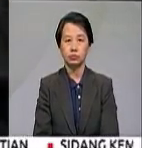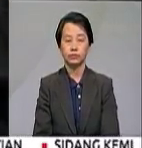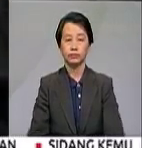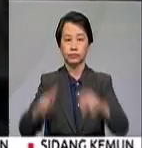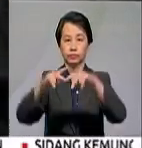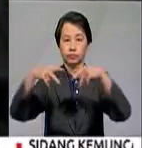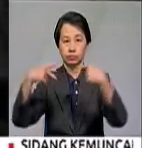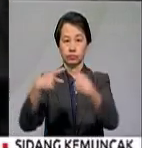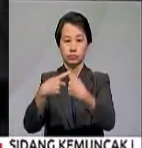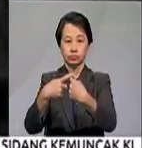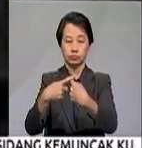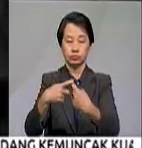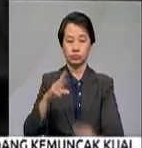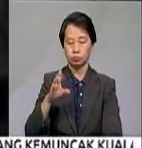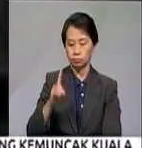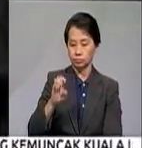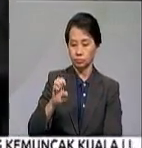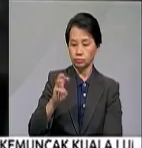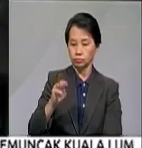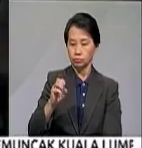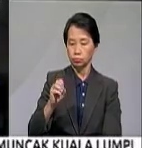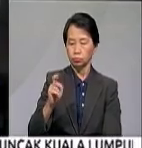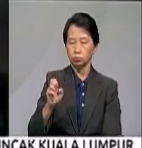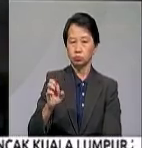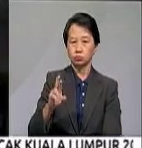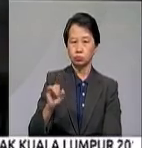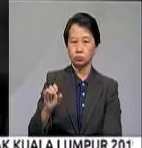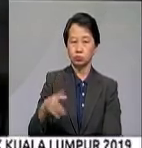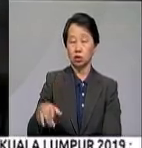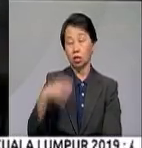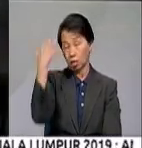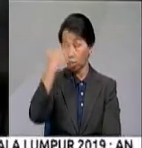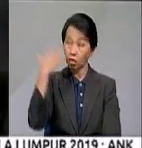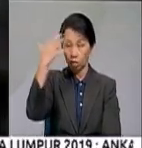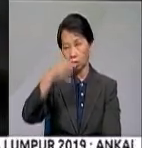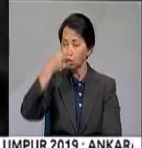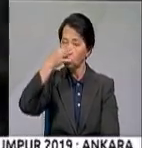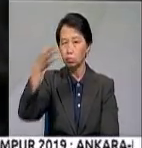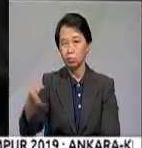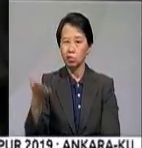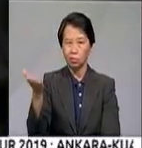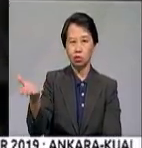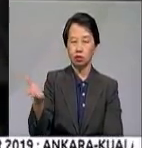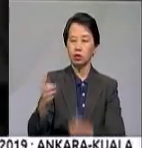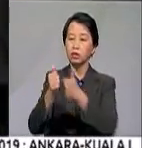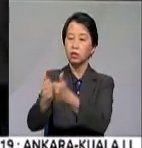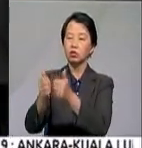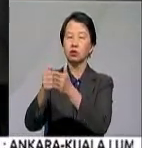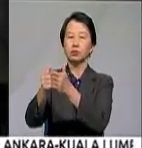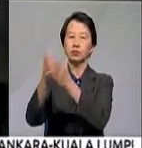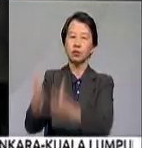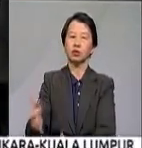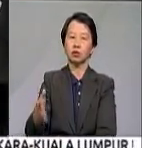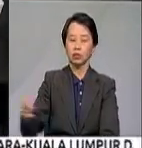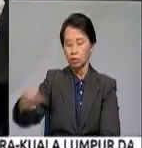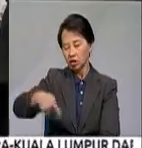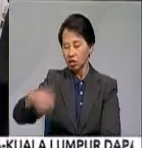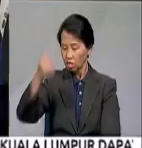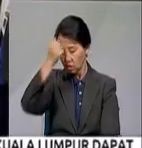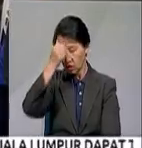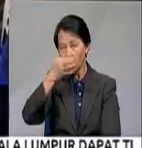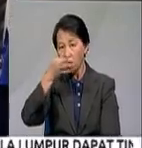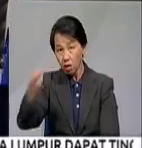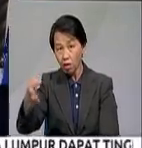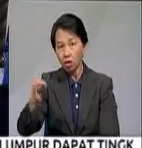Parti dan Trump ini mereka secara buta tuli mengikut pemimpin mereka. Tetapi